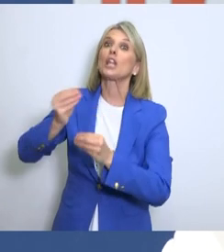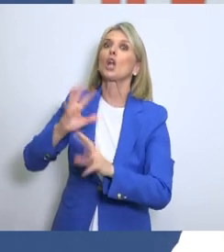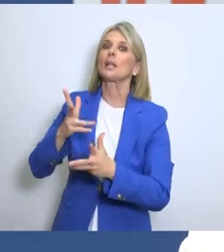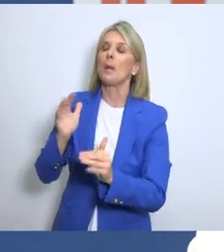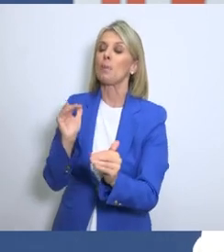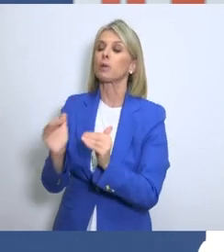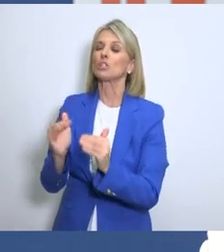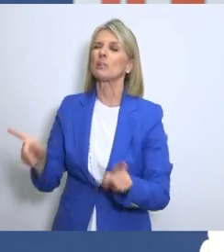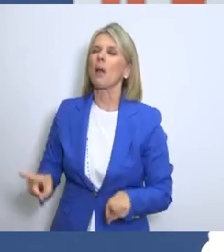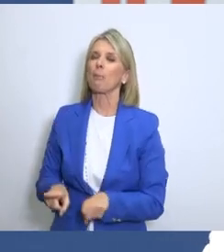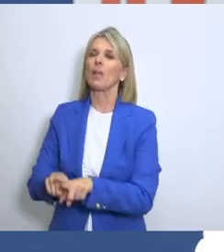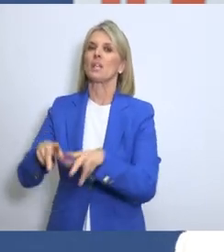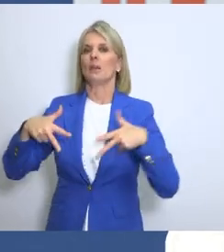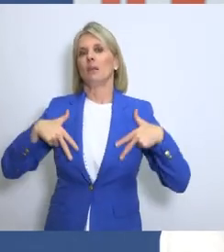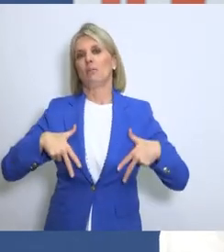μπροστά τους.